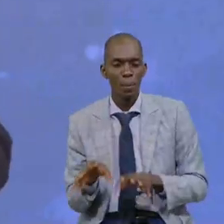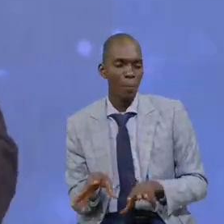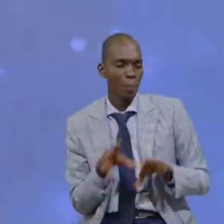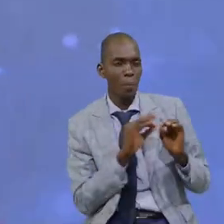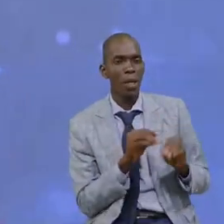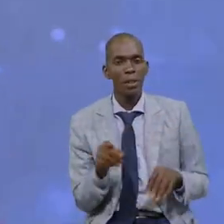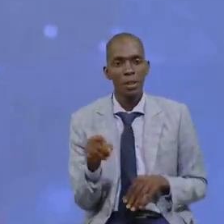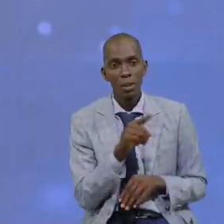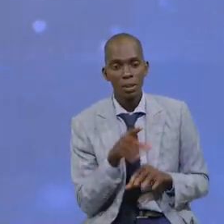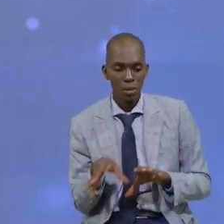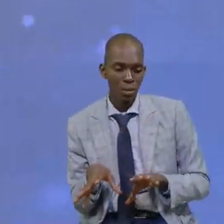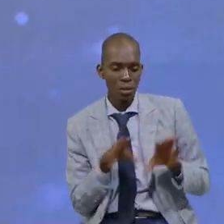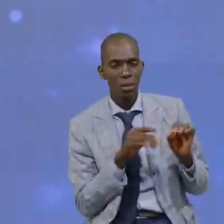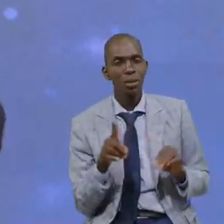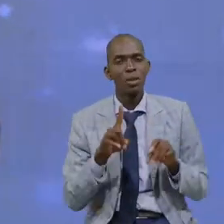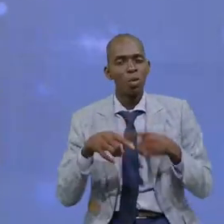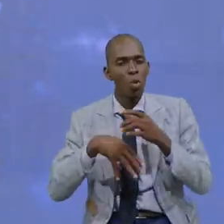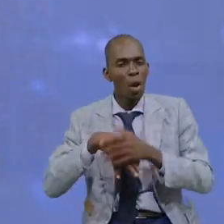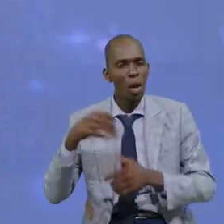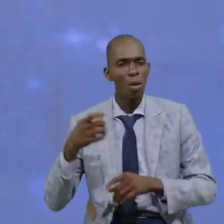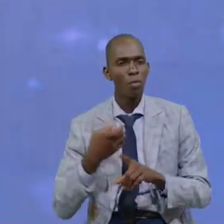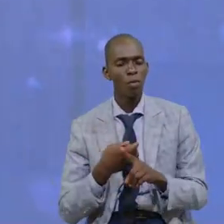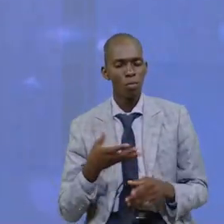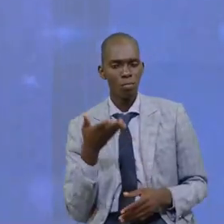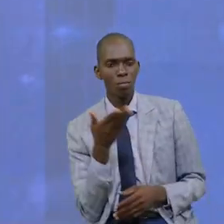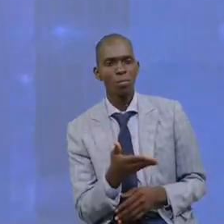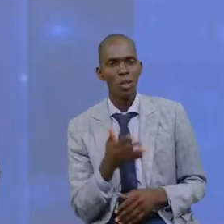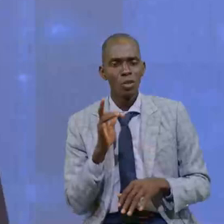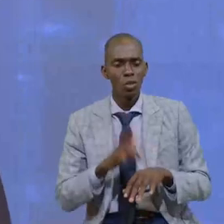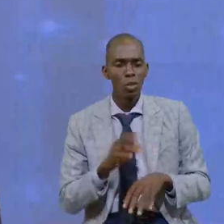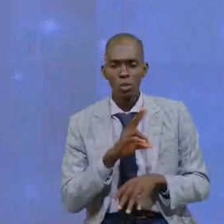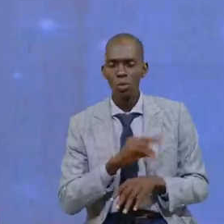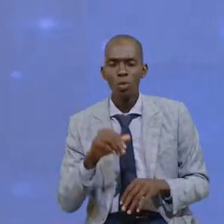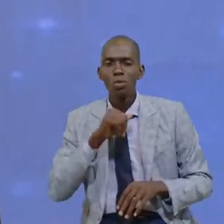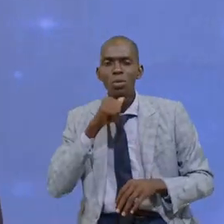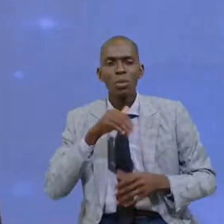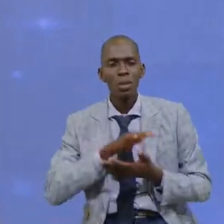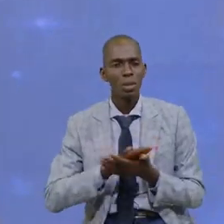partez, sortez de là. Ne touchez rien d'impur.